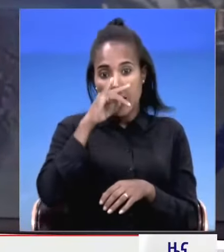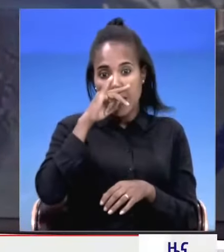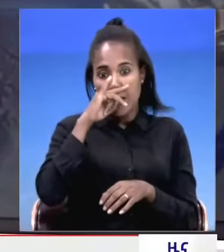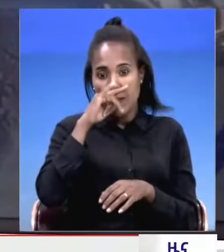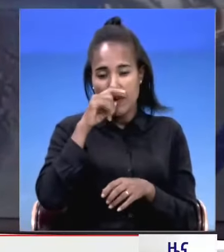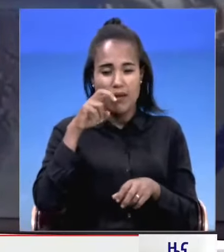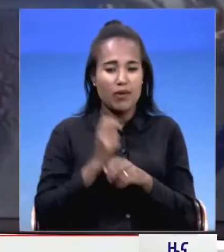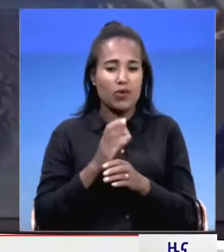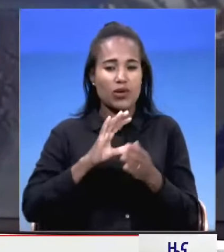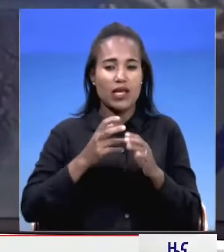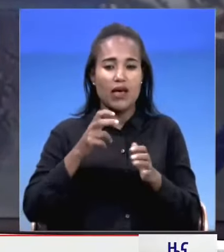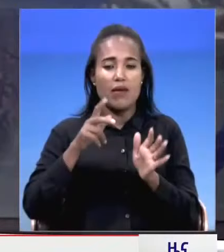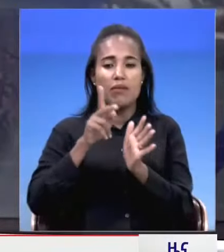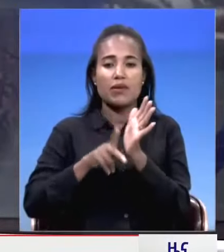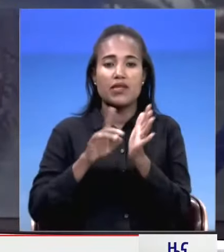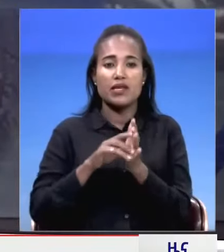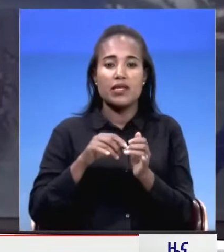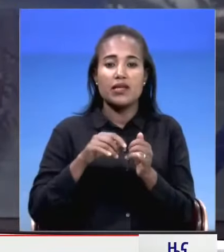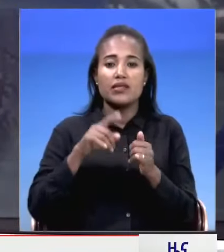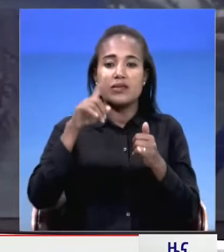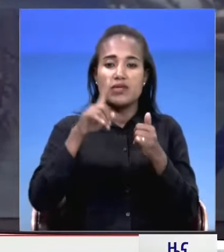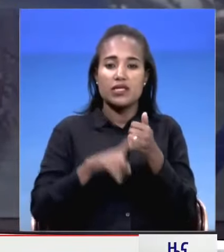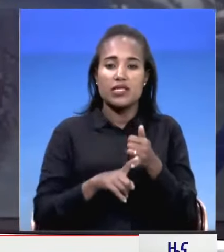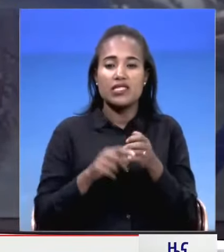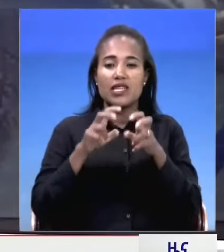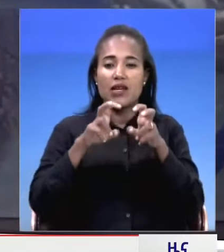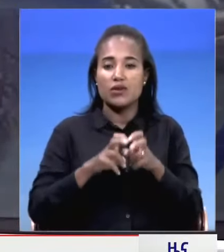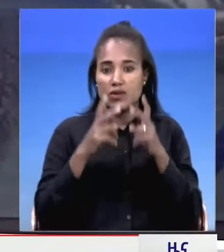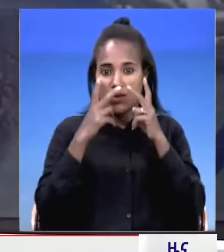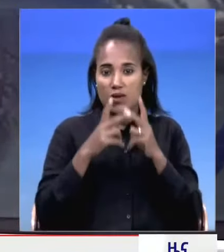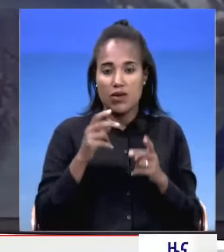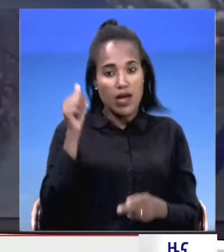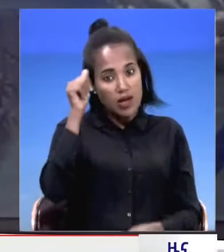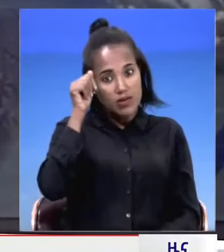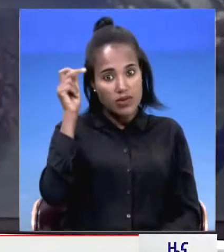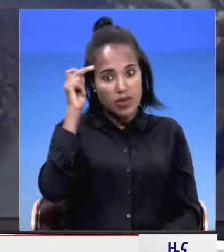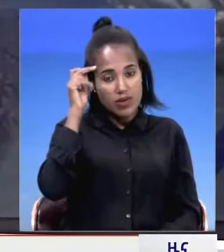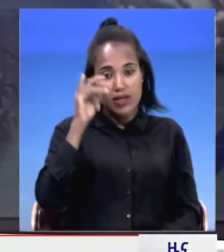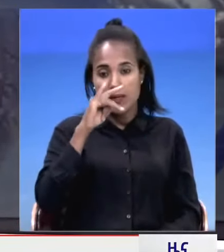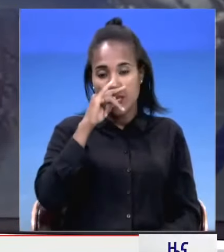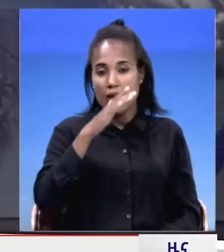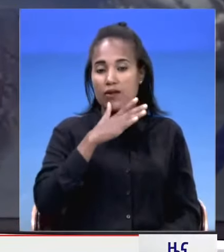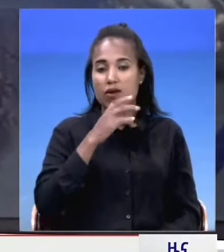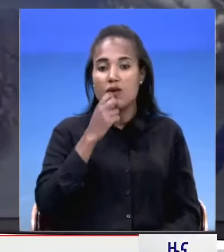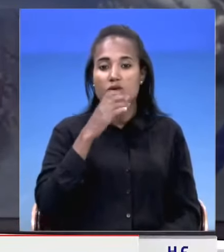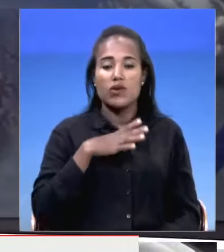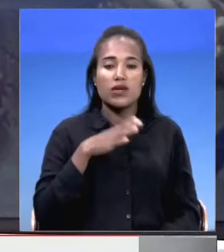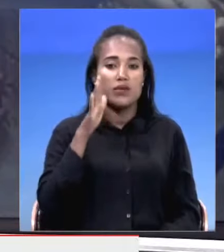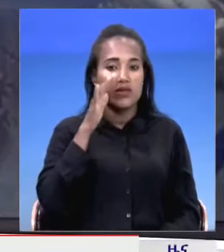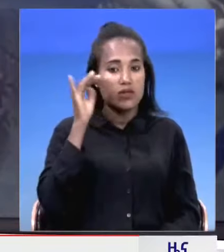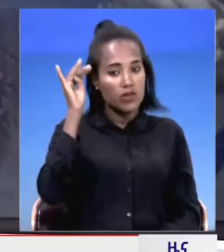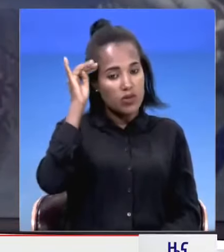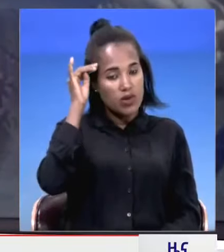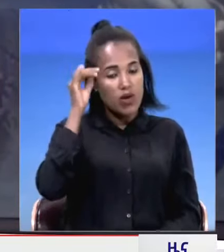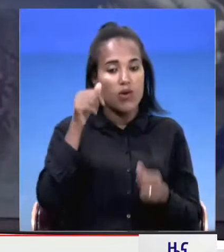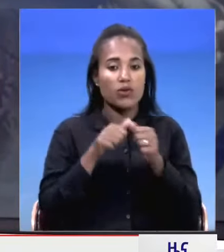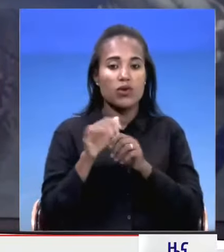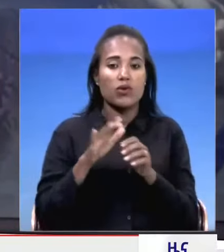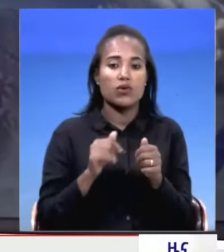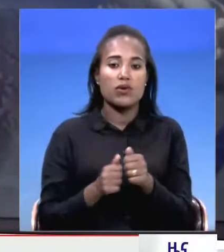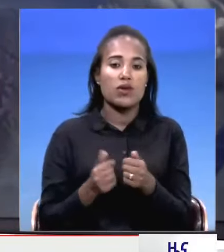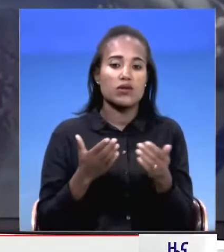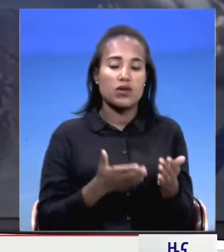በዘግናኝ ሁኔታ በመግደል የአረመኔነት ልኩን አሳይቷል። ባልደረባችን አዲሱ ዳዊት ከህፃን እናት ወይዘሮ ግብጽ ቸኮል ጋር ቆይታ አድርጎ